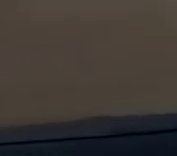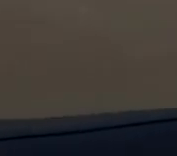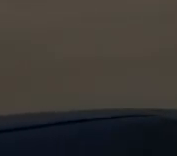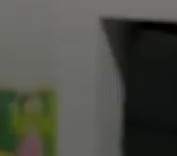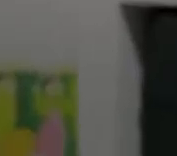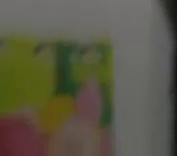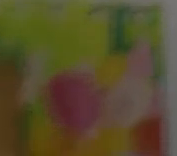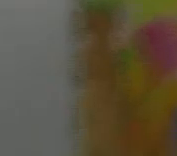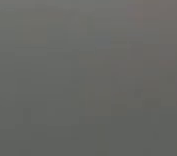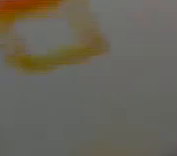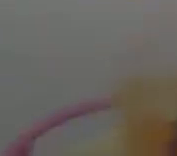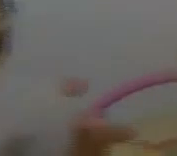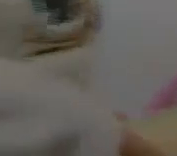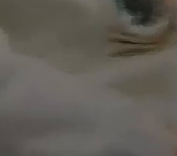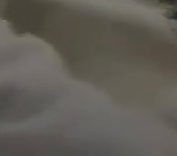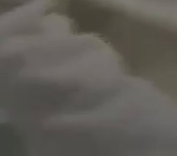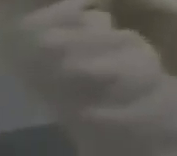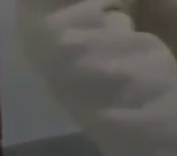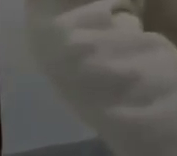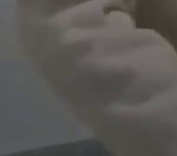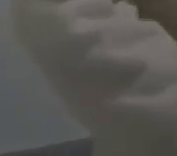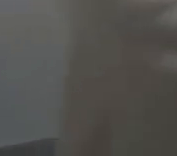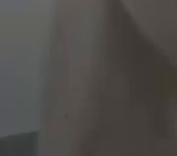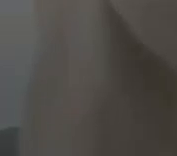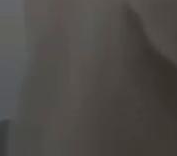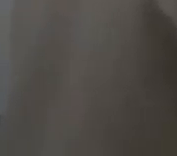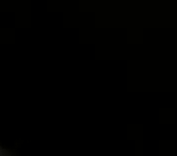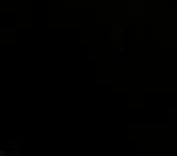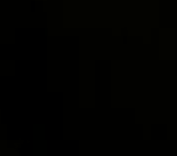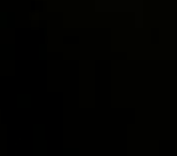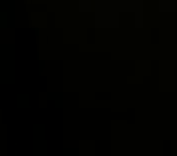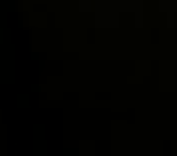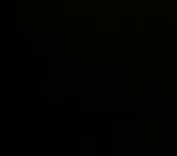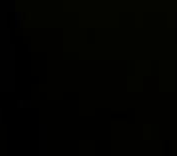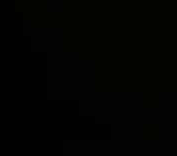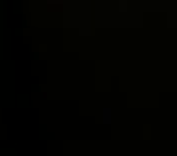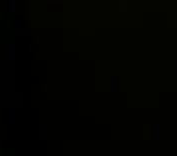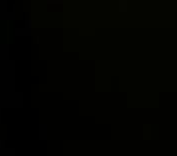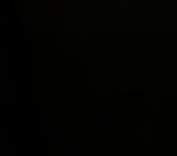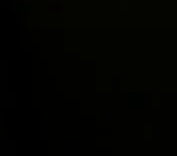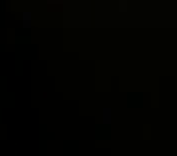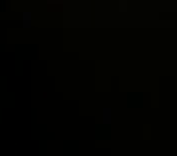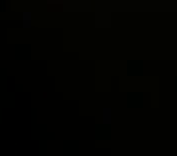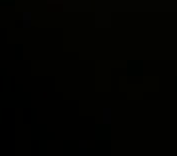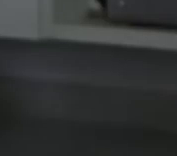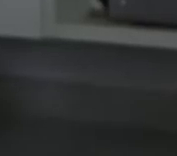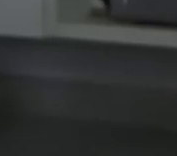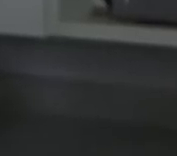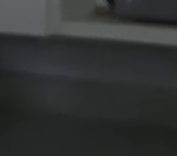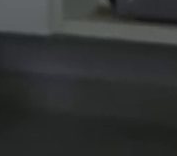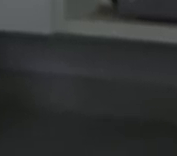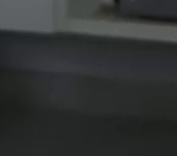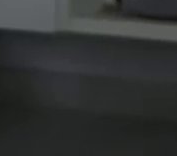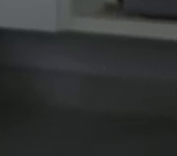בהפריות מבחינה. גם אם תאר שעל פניו היה נראה שככה כל היה בסדר איתה בתקופת הפגיעה, ראינו